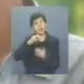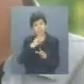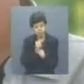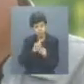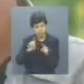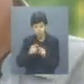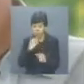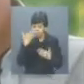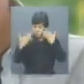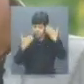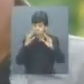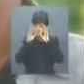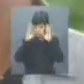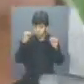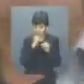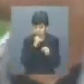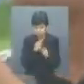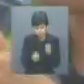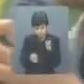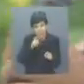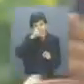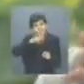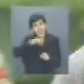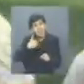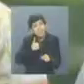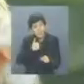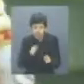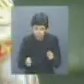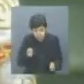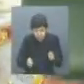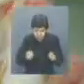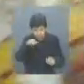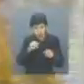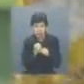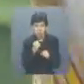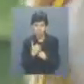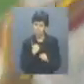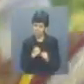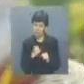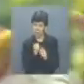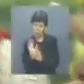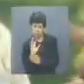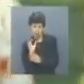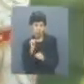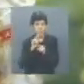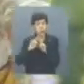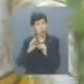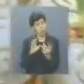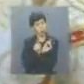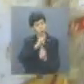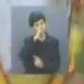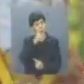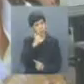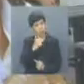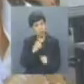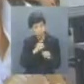ทรรศการให้ความรู้เรื่องหุ่นไทยและการสาธิตสร้างหุ่นไทยสะท้อนความพยายามทำให้ศิลปะไทยคงอยู่ได้พร้อมต่อย